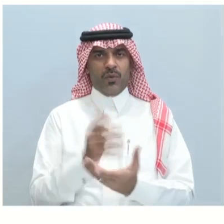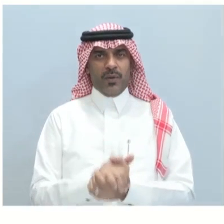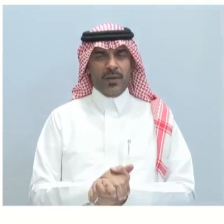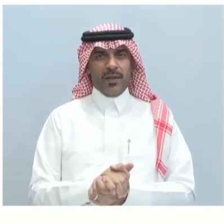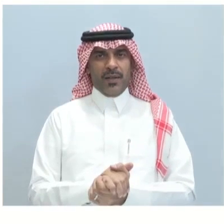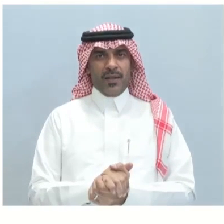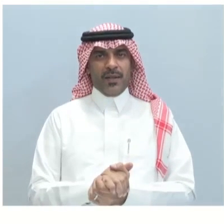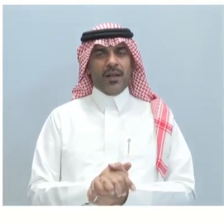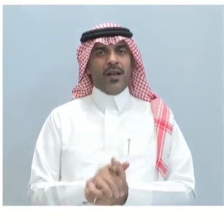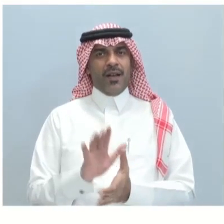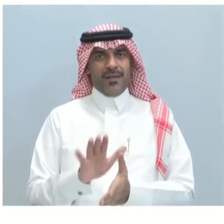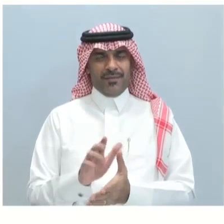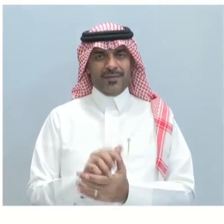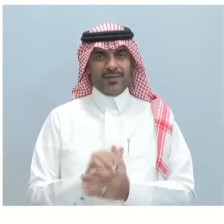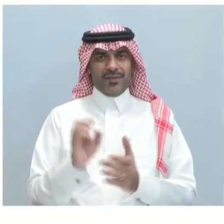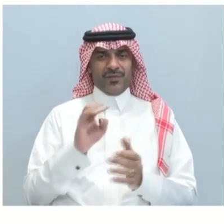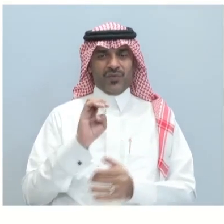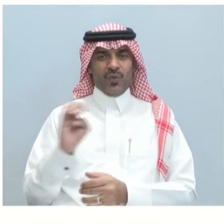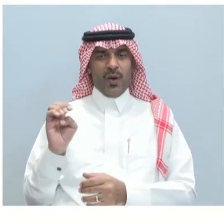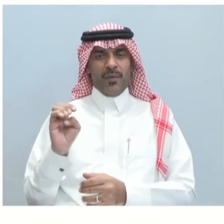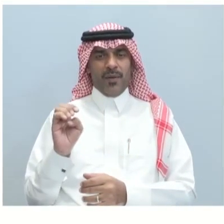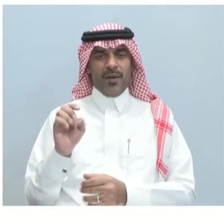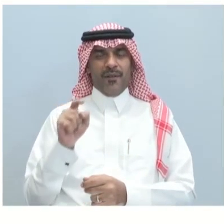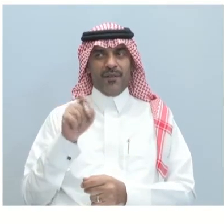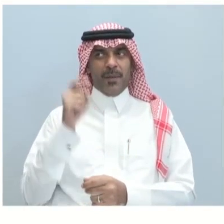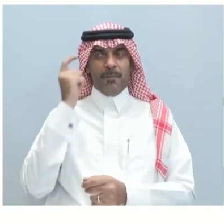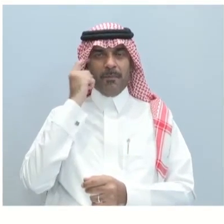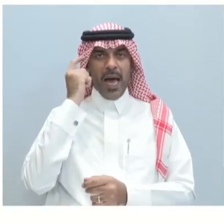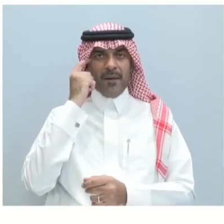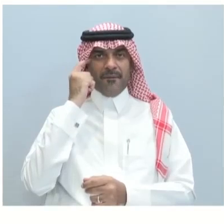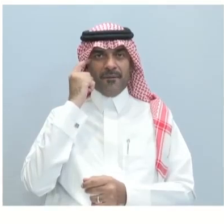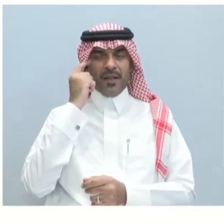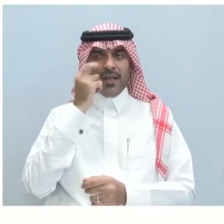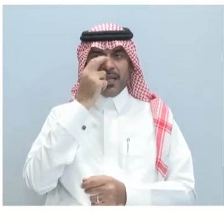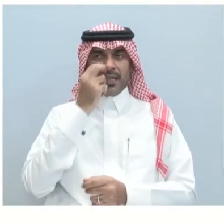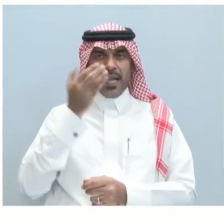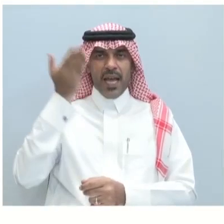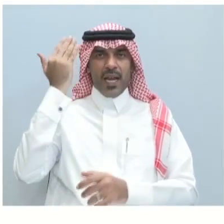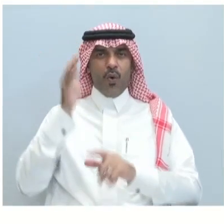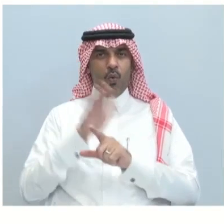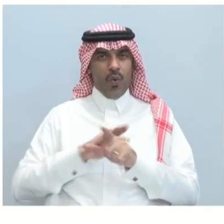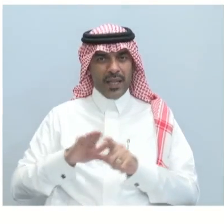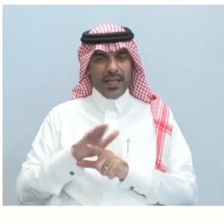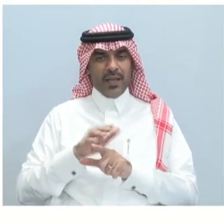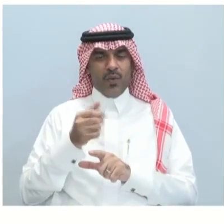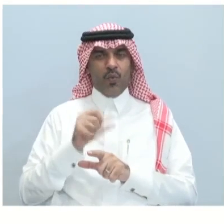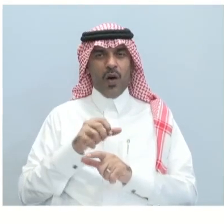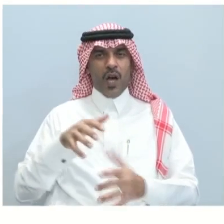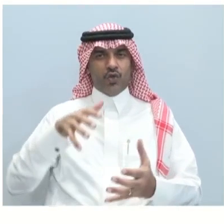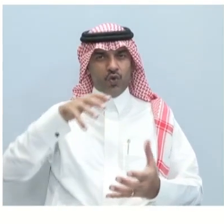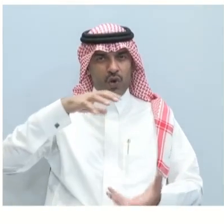احسنتم تفيدني دراسات الاجتماعيه في معرفه تاريخ وطني وتراث التراثي الحضاري